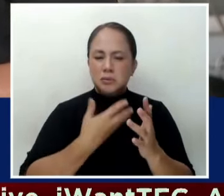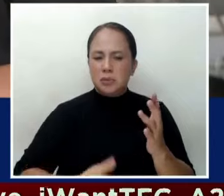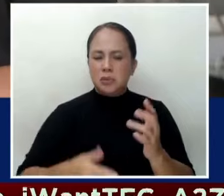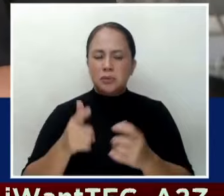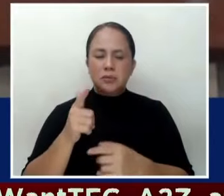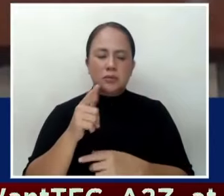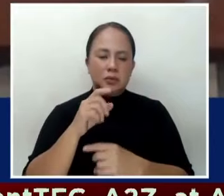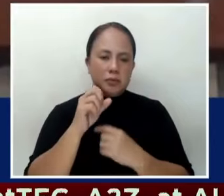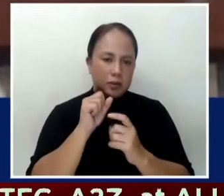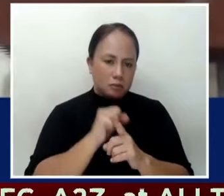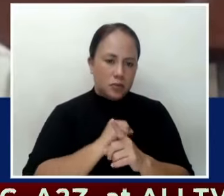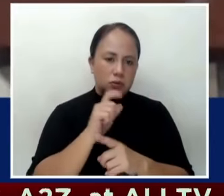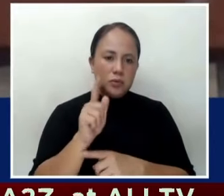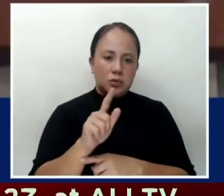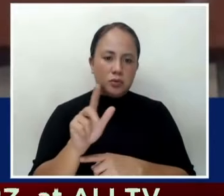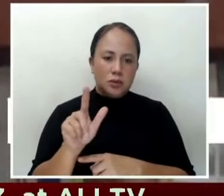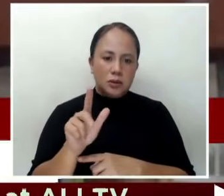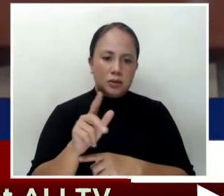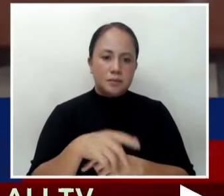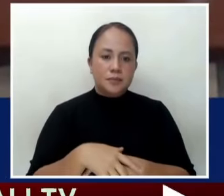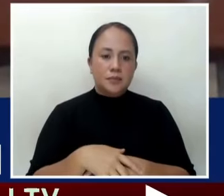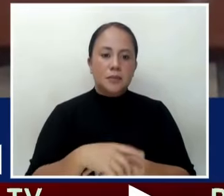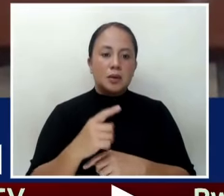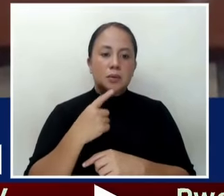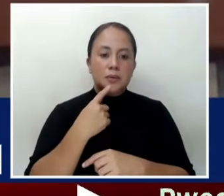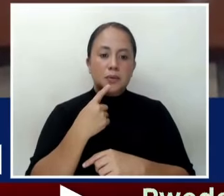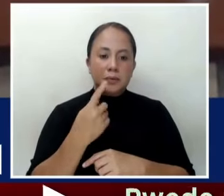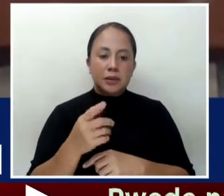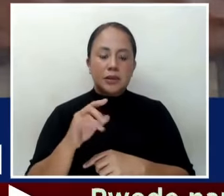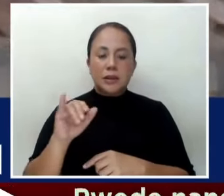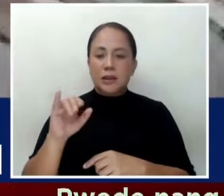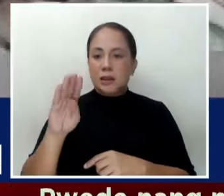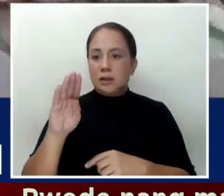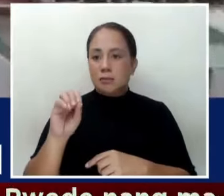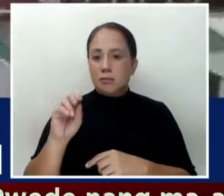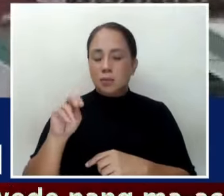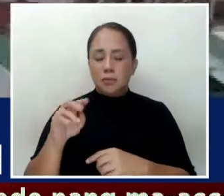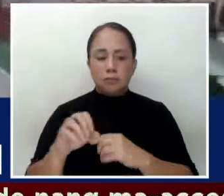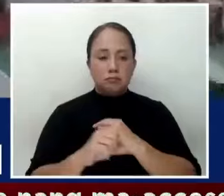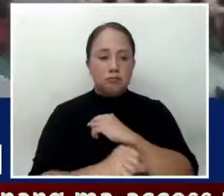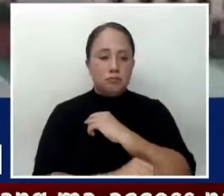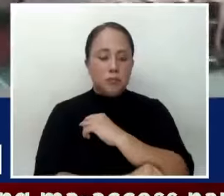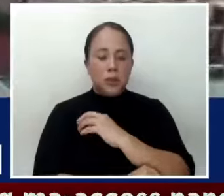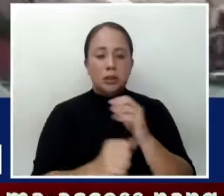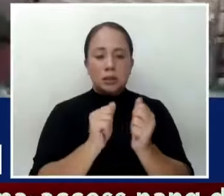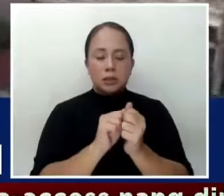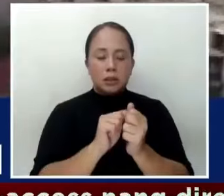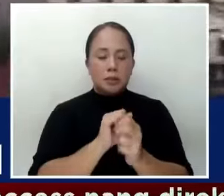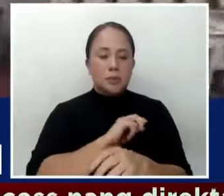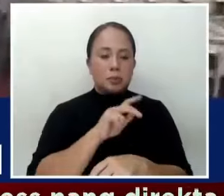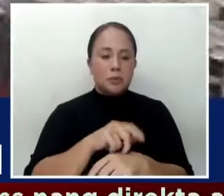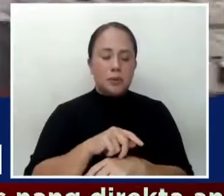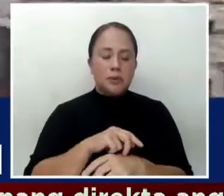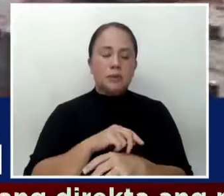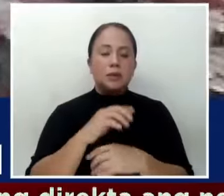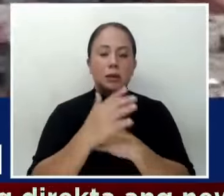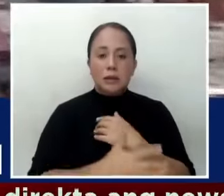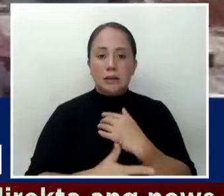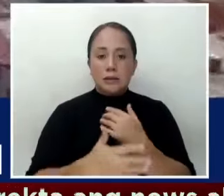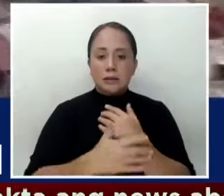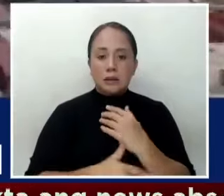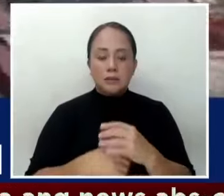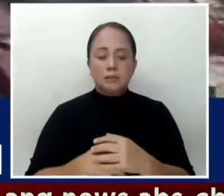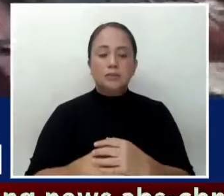2023. Nauna na rin sinabi ng Ibon Foundation na kasama ang Pilipinas sa mga bansa sa Timog Silangang